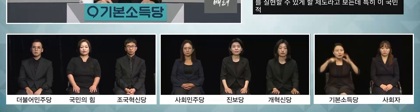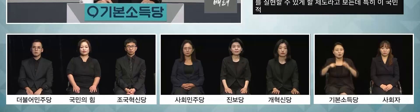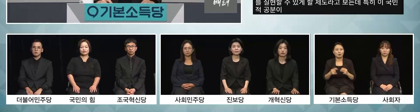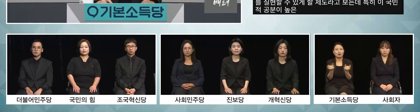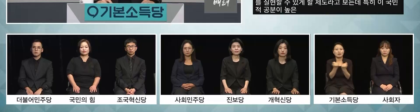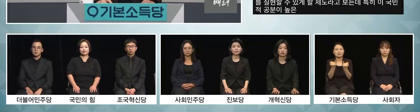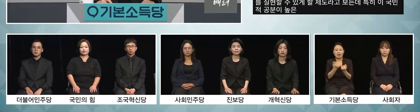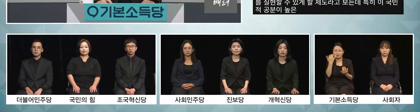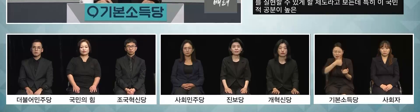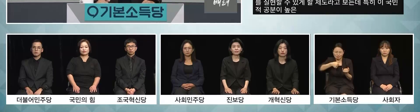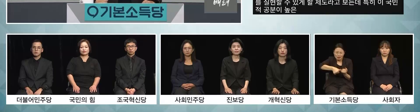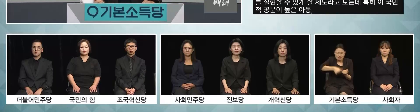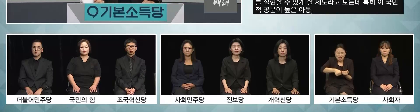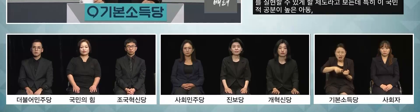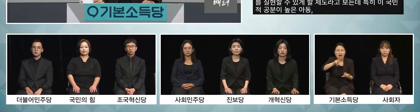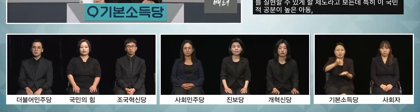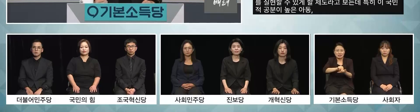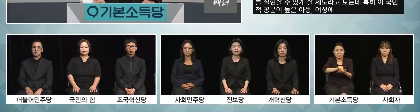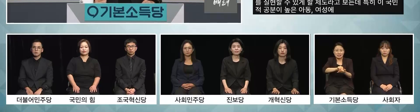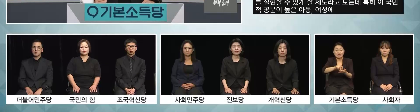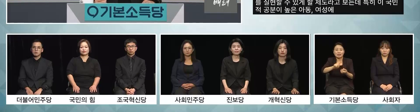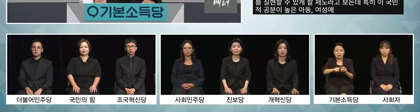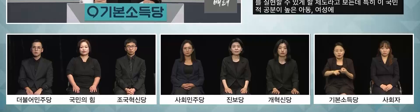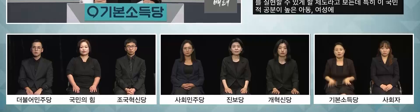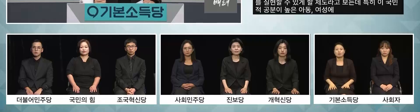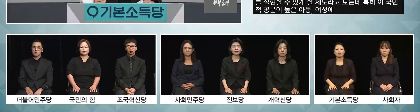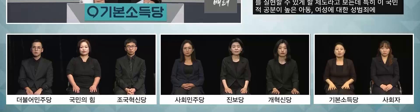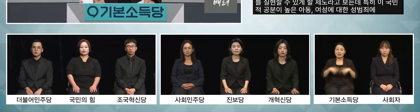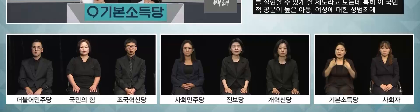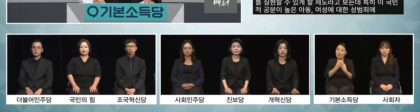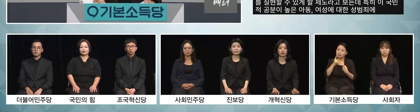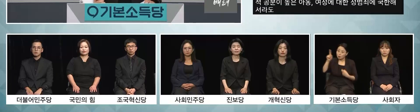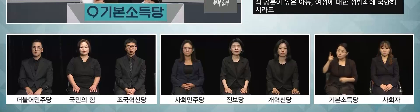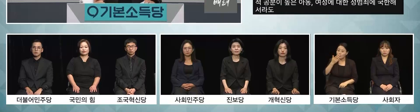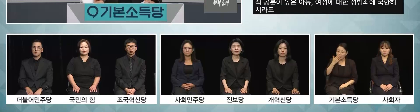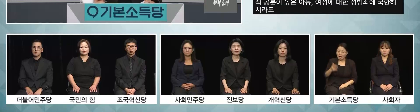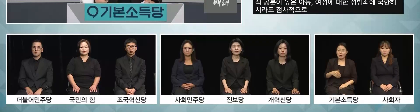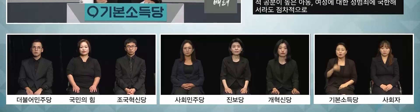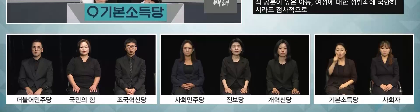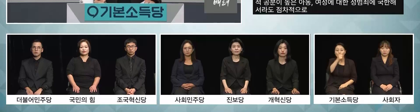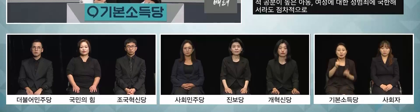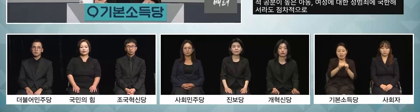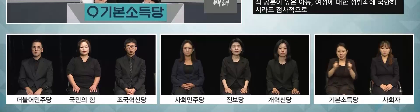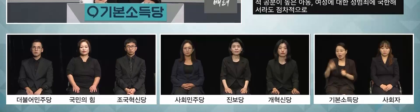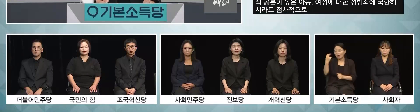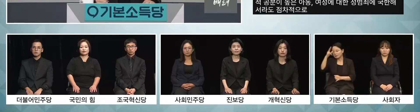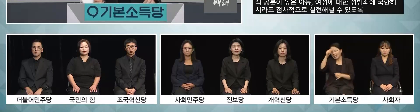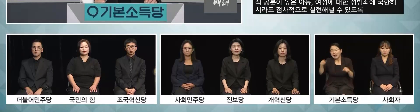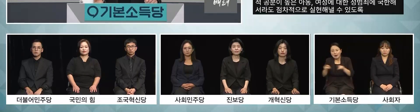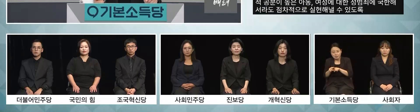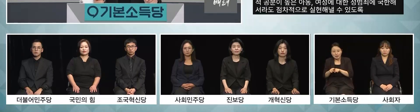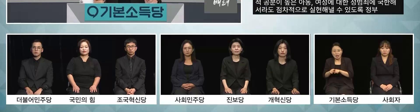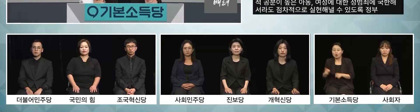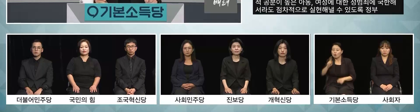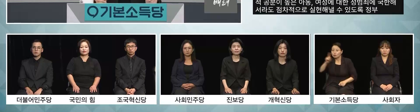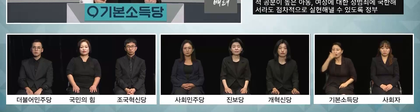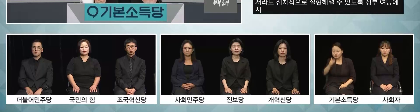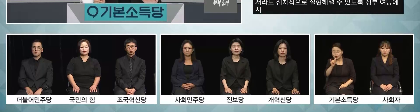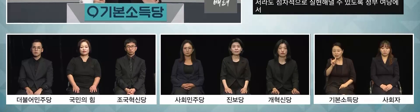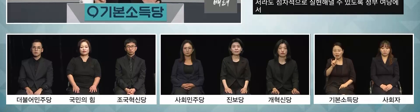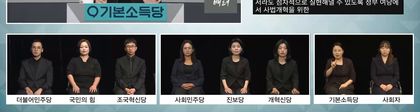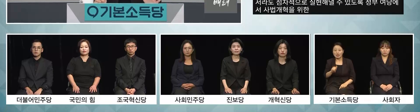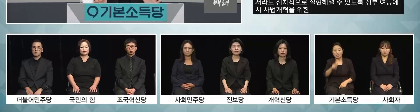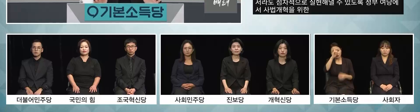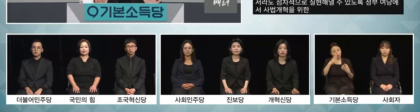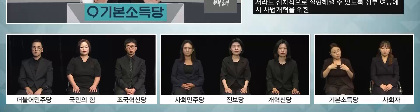대한 성범죄 등에 국한해서라도 점차적으로 좀 실현해낼 수 있도록 정부 여당에서 사법개혁을 위한 후속